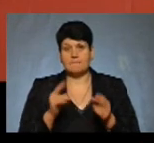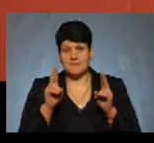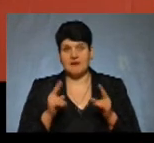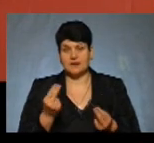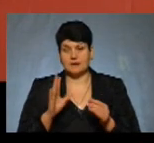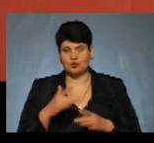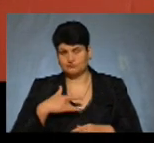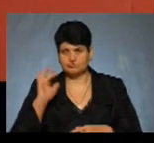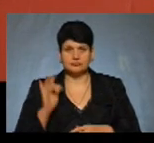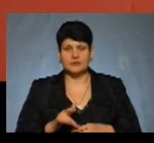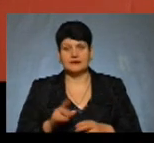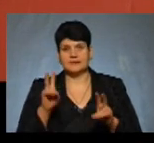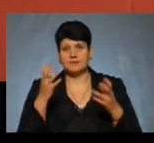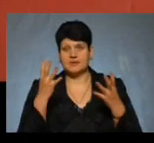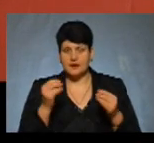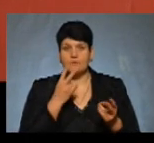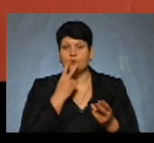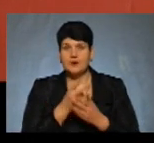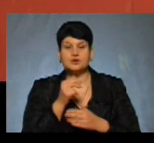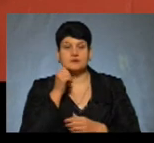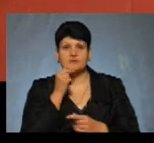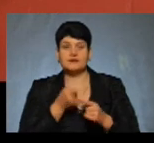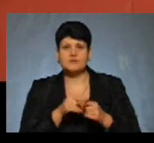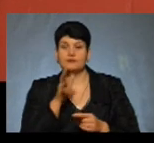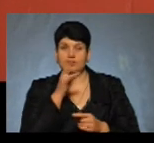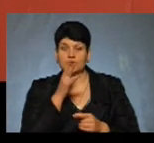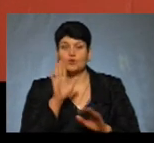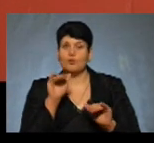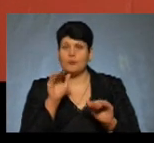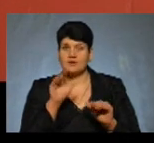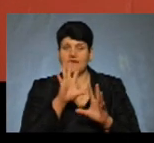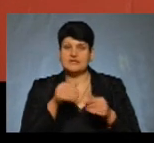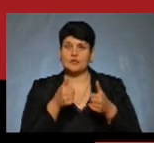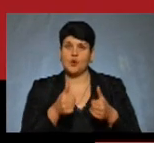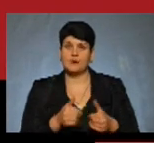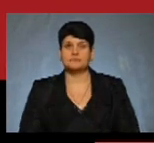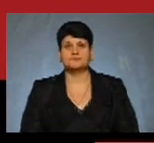Це була програма «Тема дня». Побачимося завтра. У цій же порі. Кажу вам до побачення і на все добре.